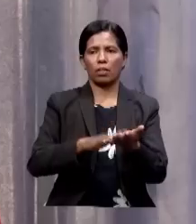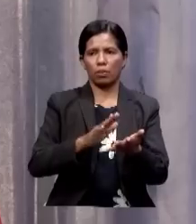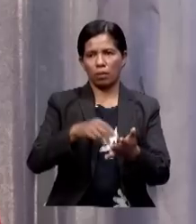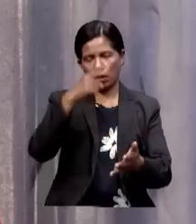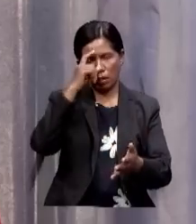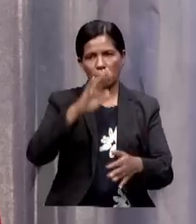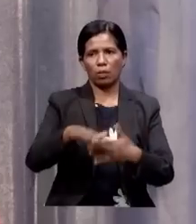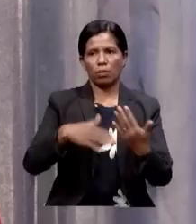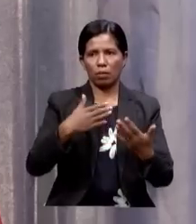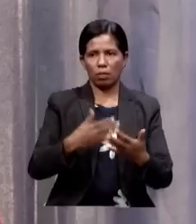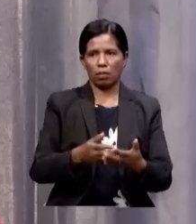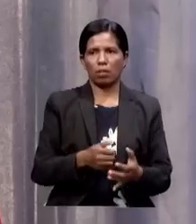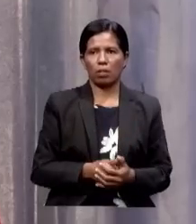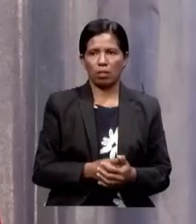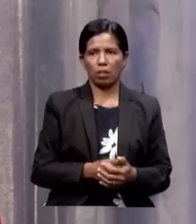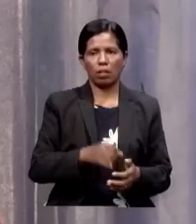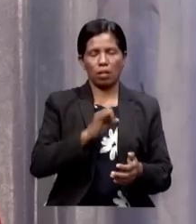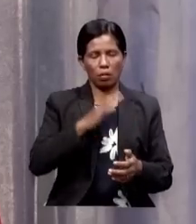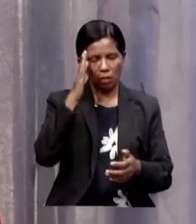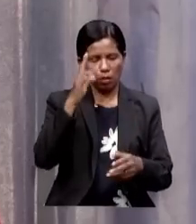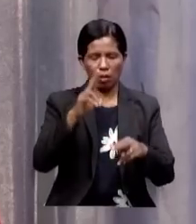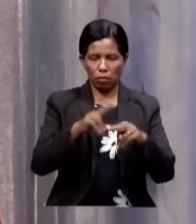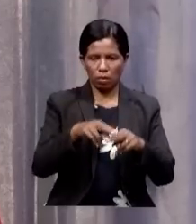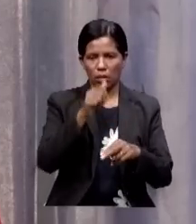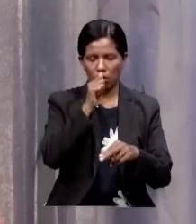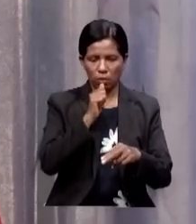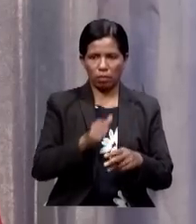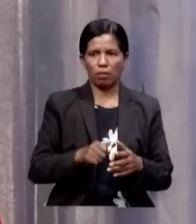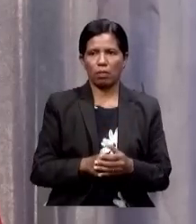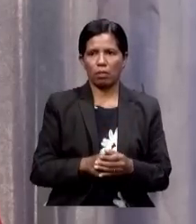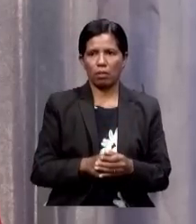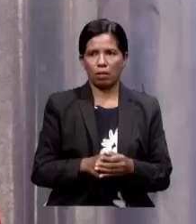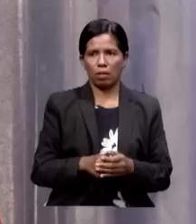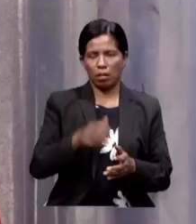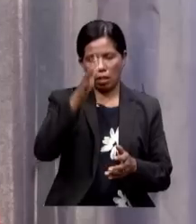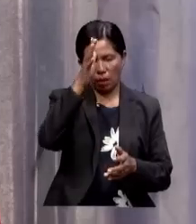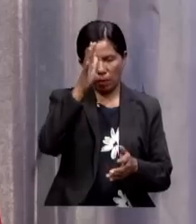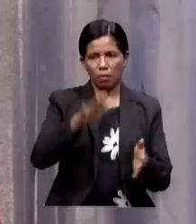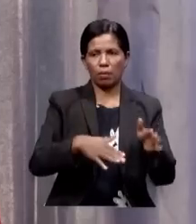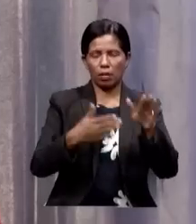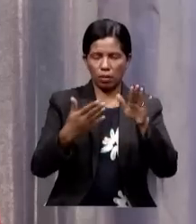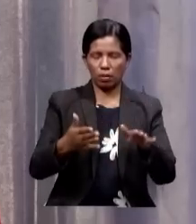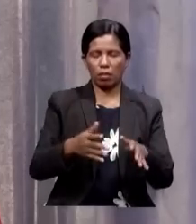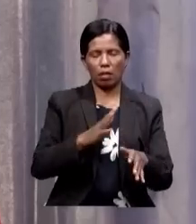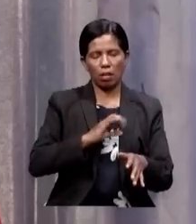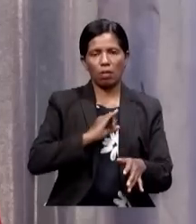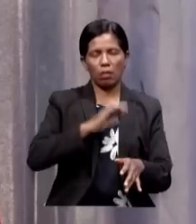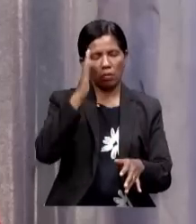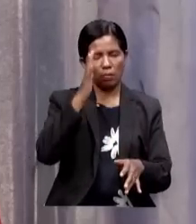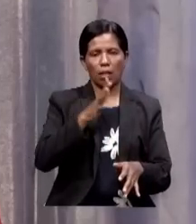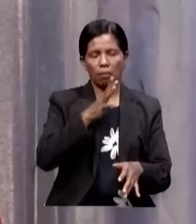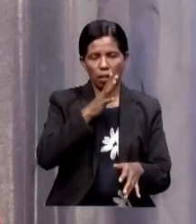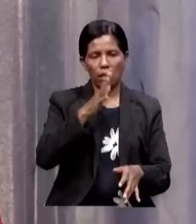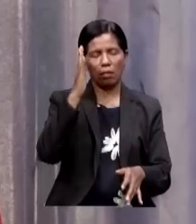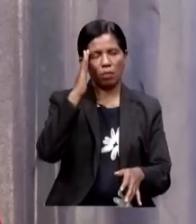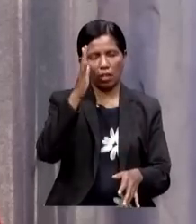tu apa tu asma wasal lihat ma wasal lihat hanoi bayi dia nak turun ke nonok dia hanoi bayi itu tambah apa mas mate hanoi babo hanoi bama tambah